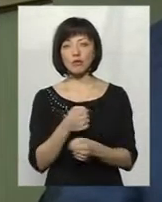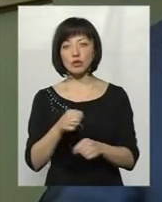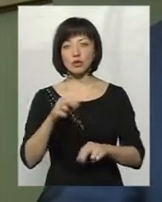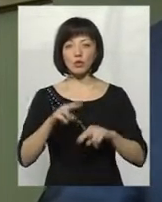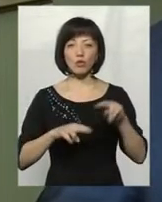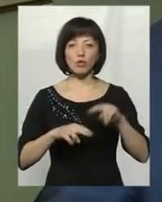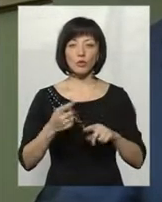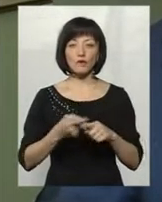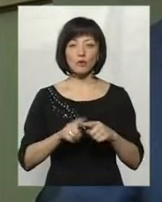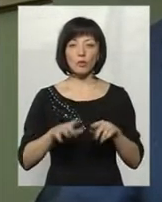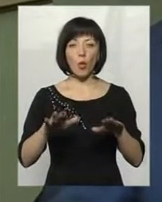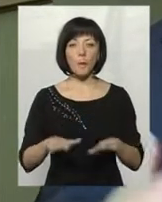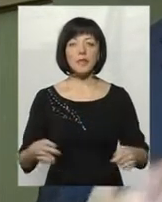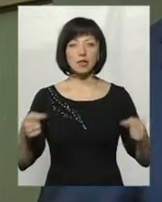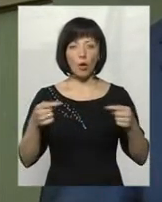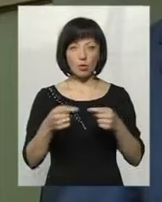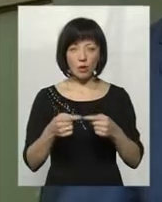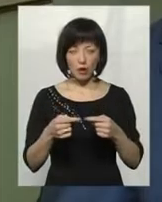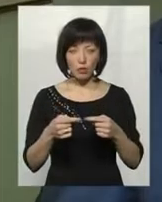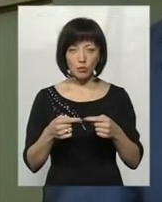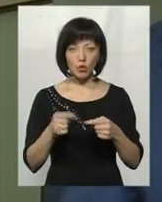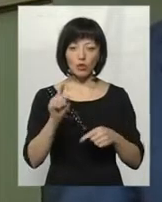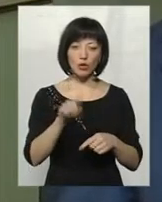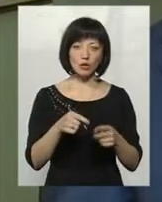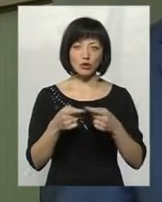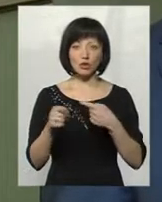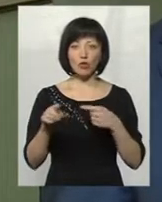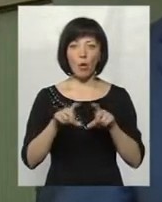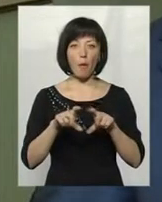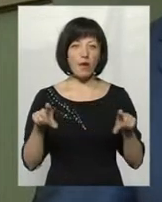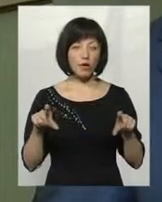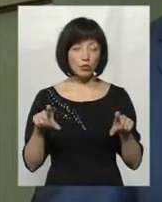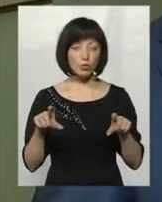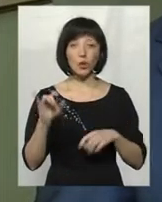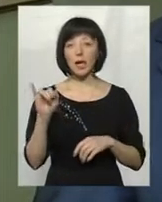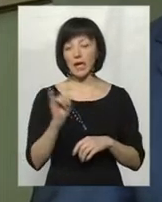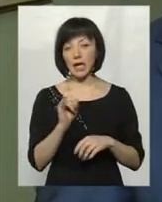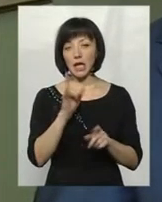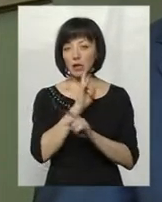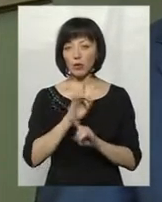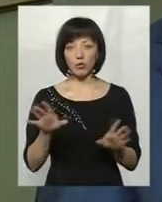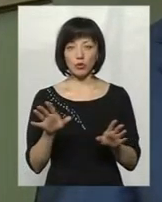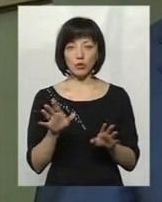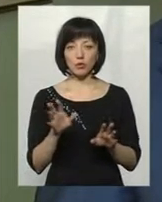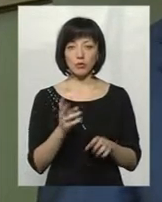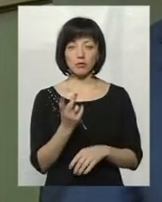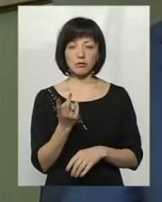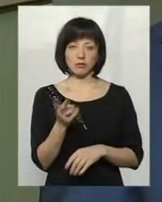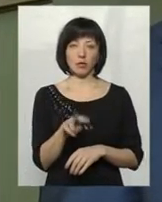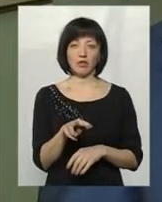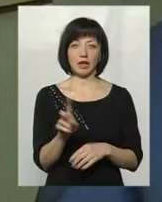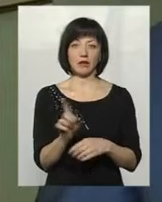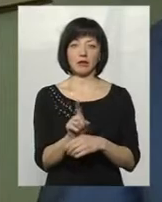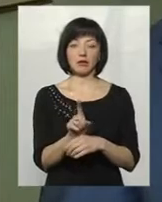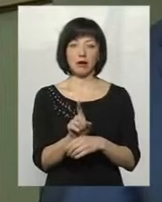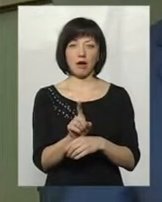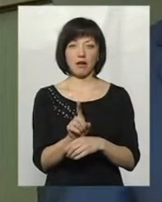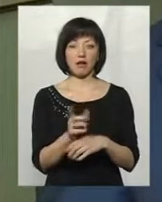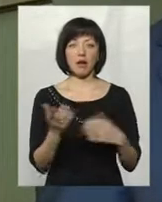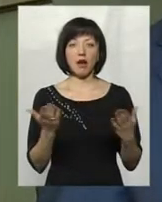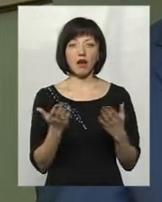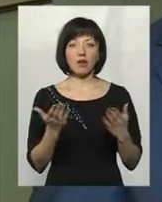в цьому місці конкретному того чи іншого об'єкту, і не буде подвійних якихось стандартів,